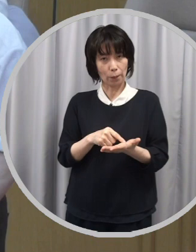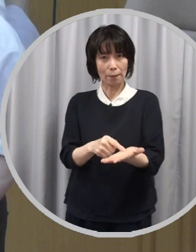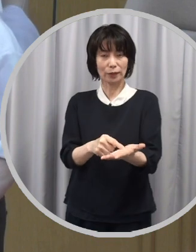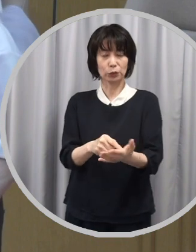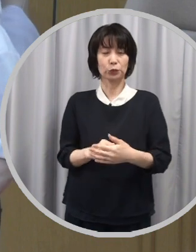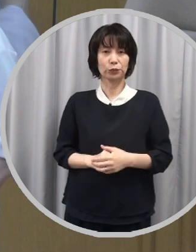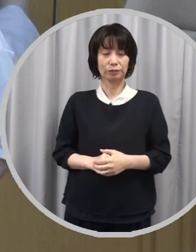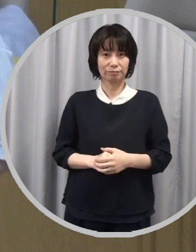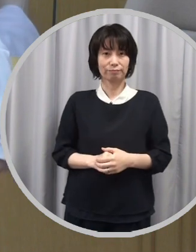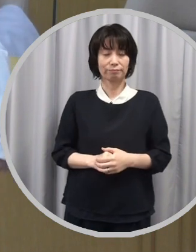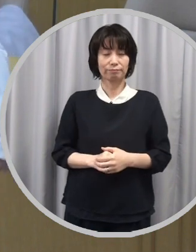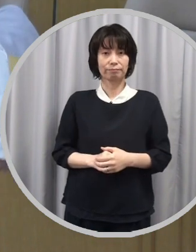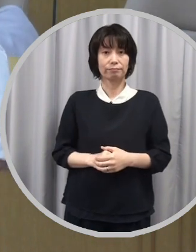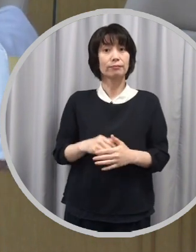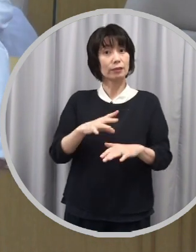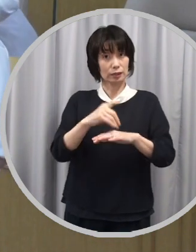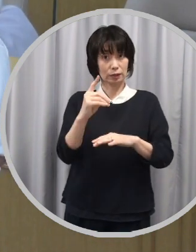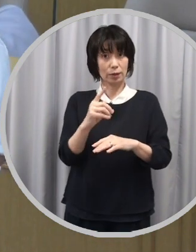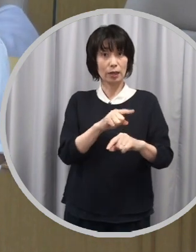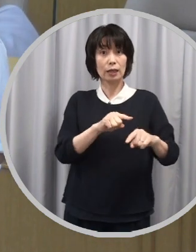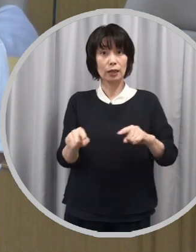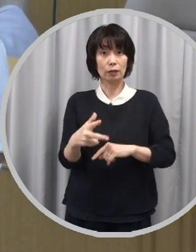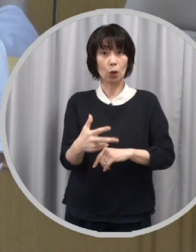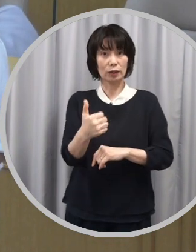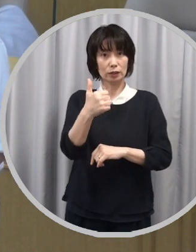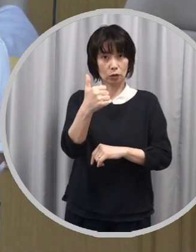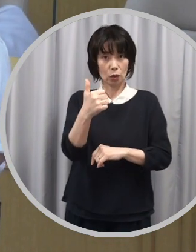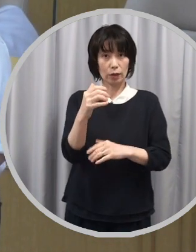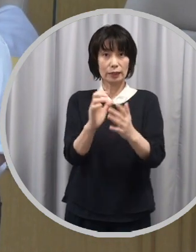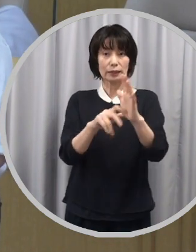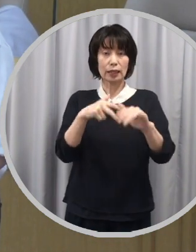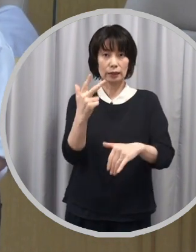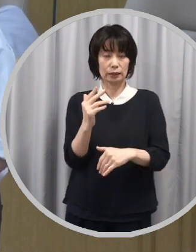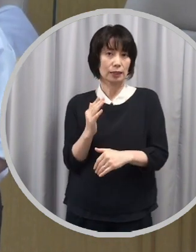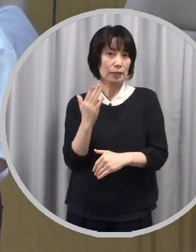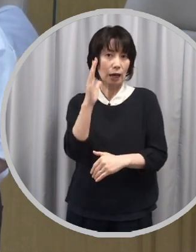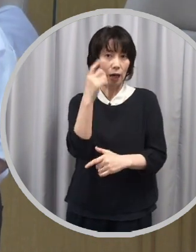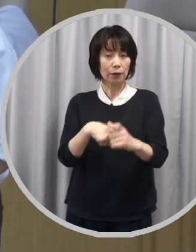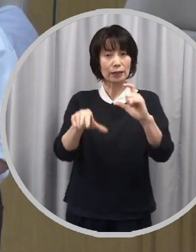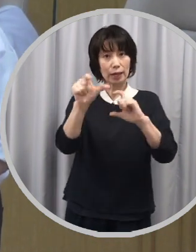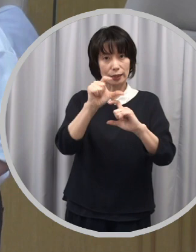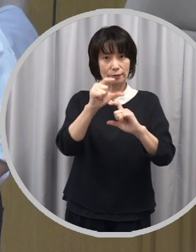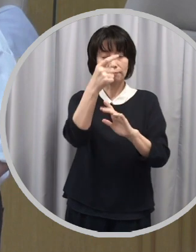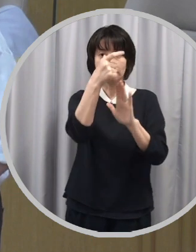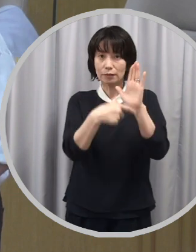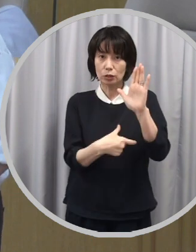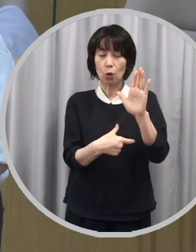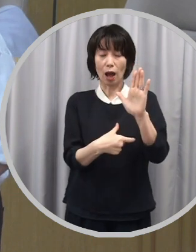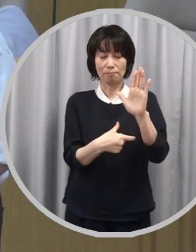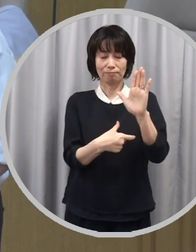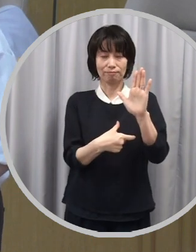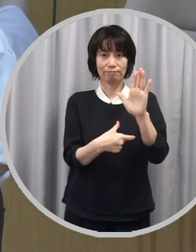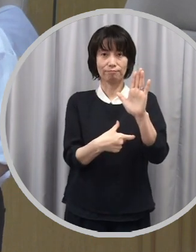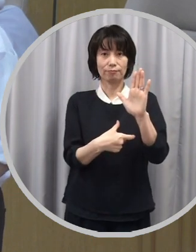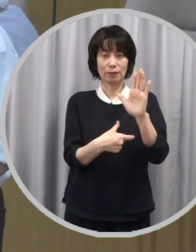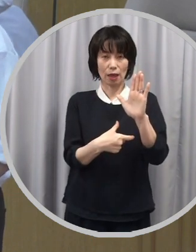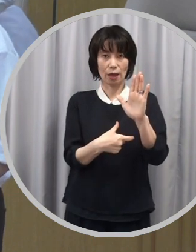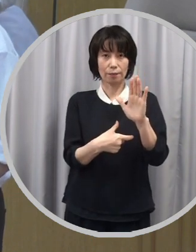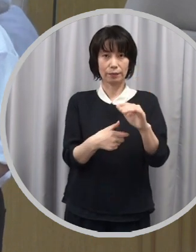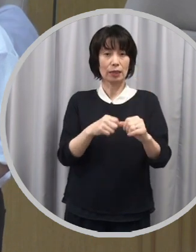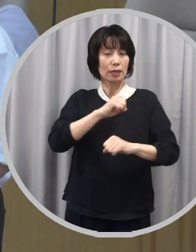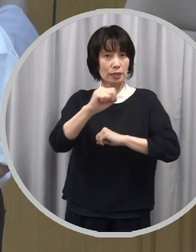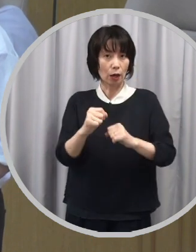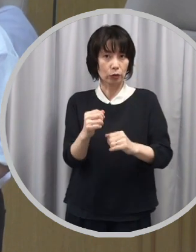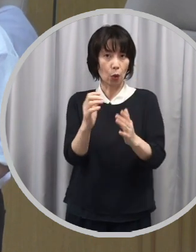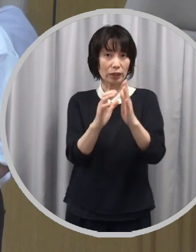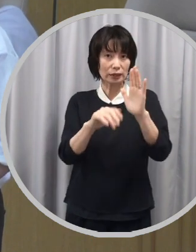ます。はじめに加藤市長には石狩市の輝きをさらにのスローガン、躍動